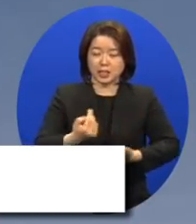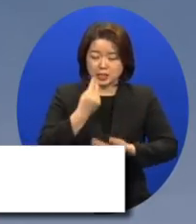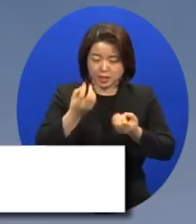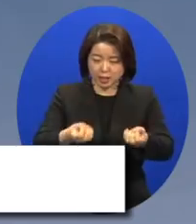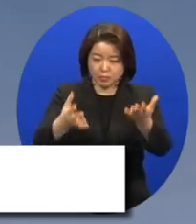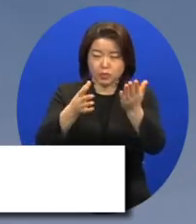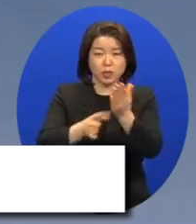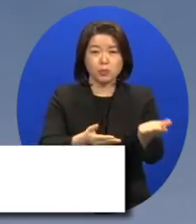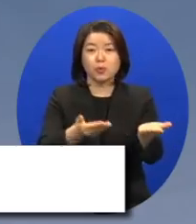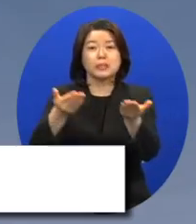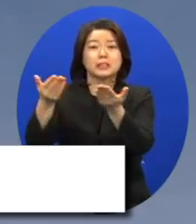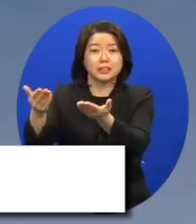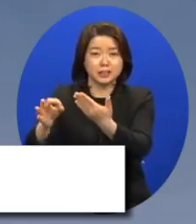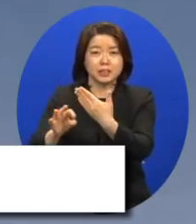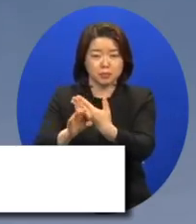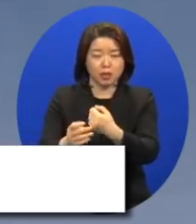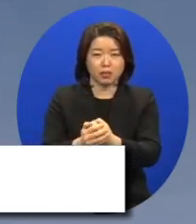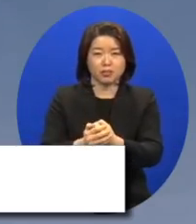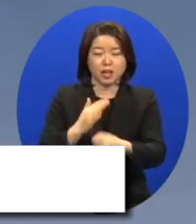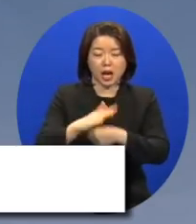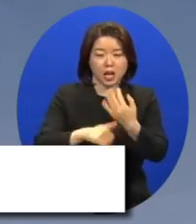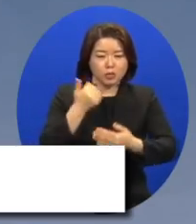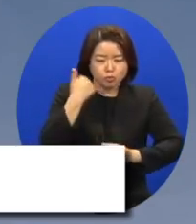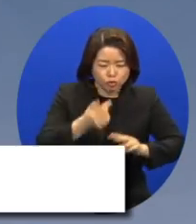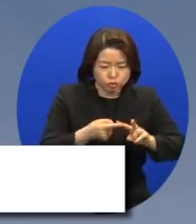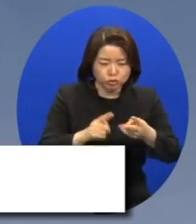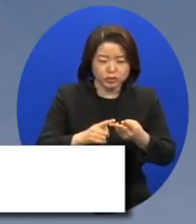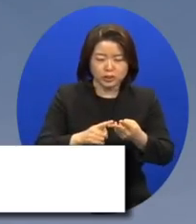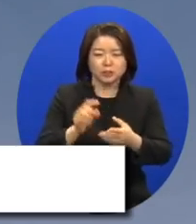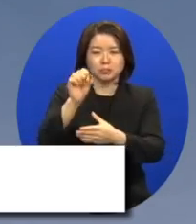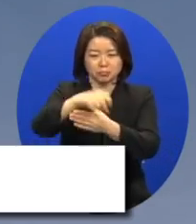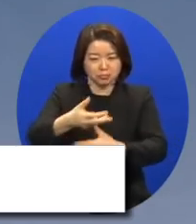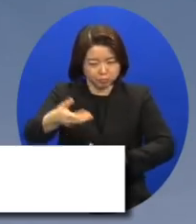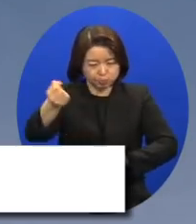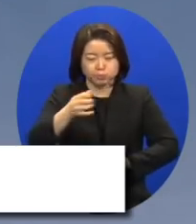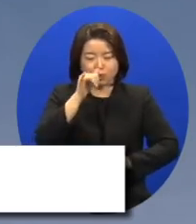바치면 하나님은 누구나 받아 주십니다